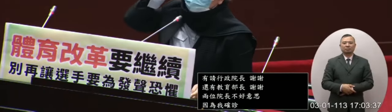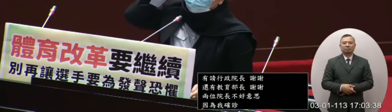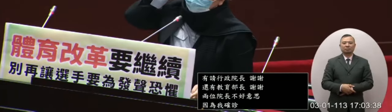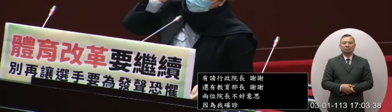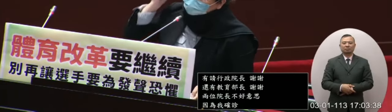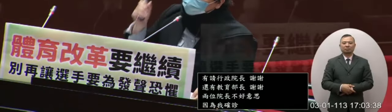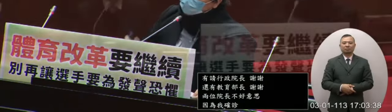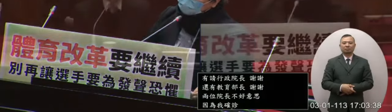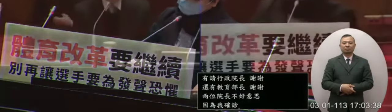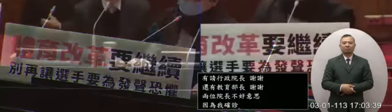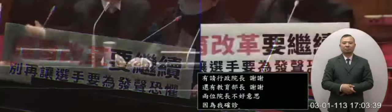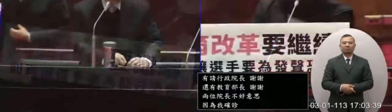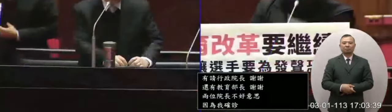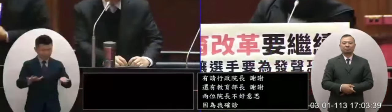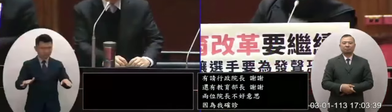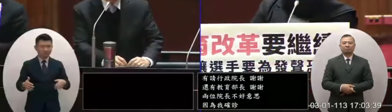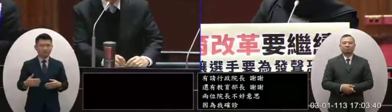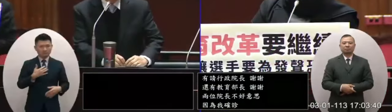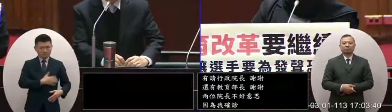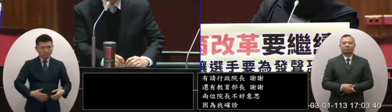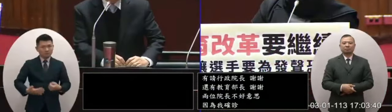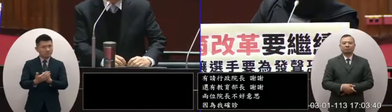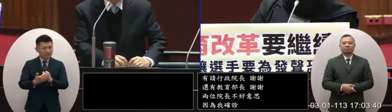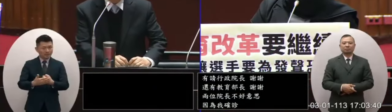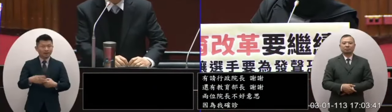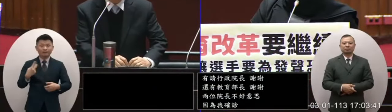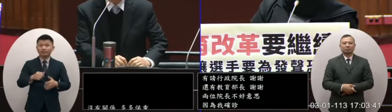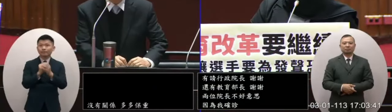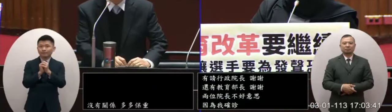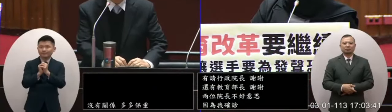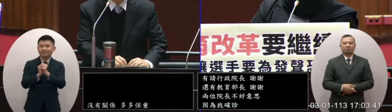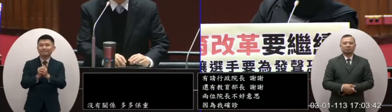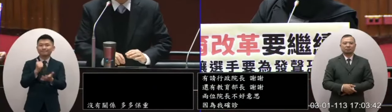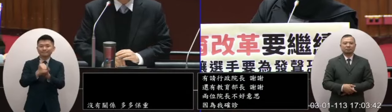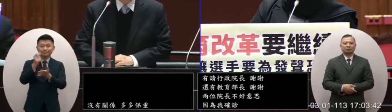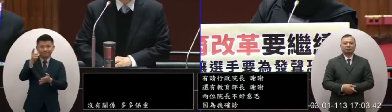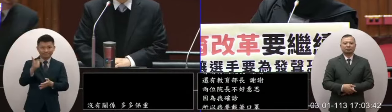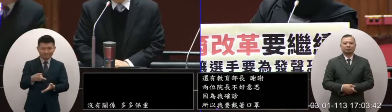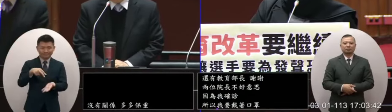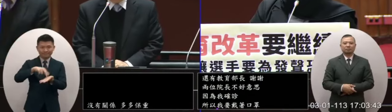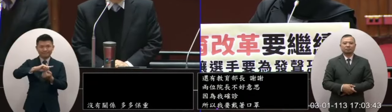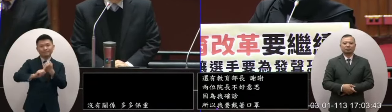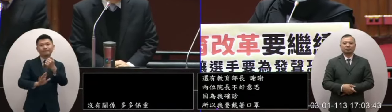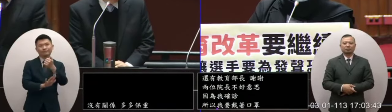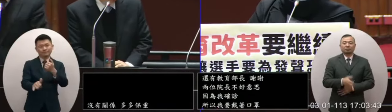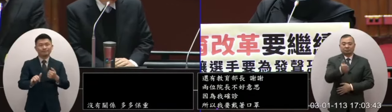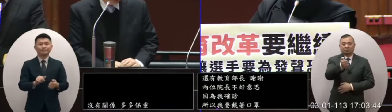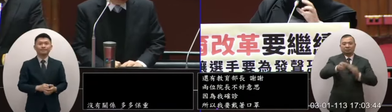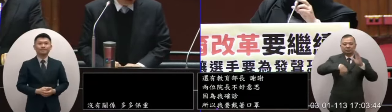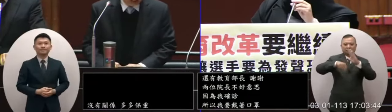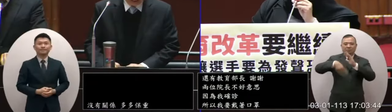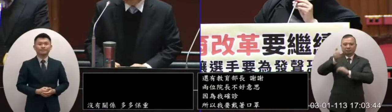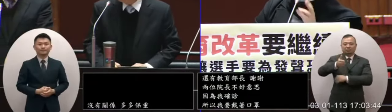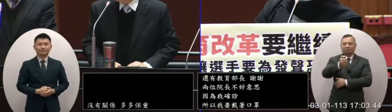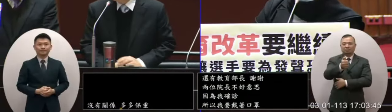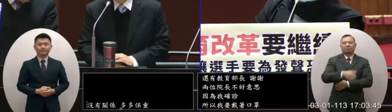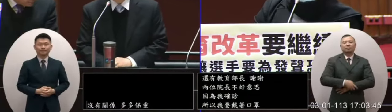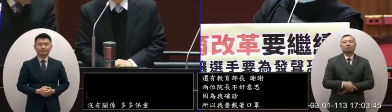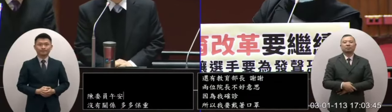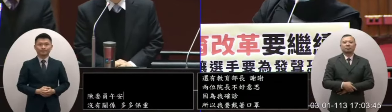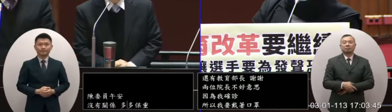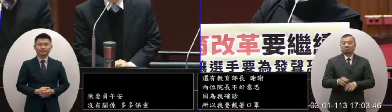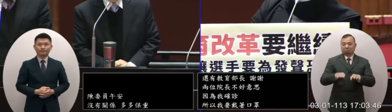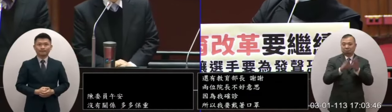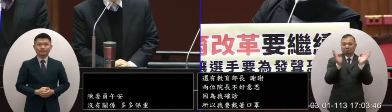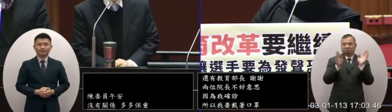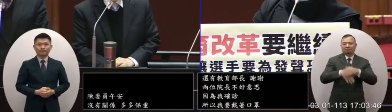委员午安哈，多多保重，然后恭喜你再继续担任那个立委。 对，谢谢院长，谢谢。那我们就